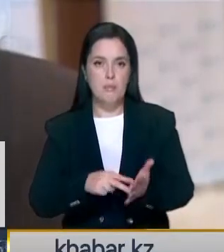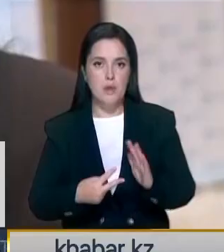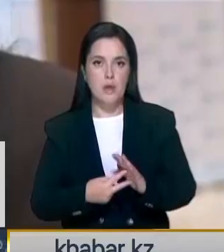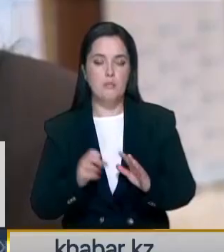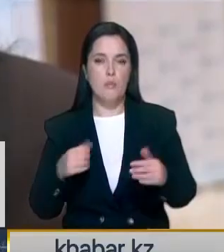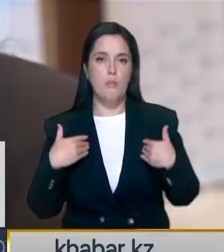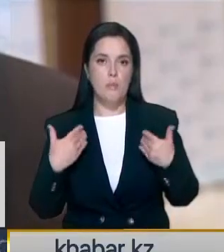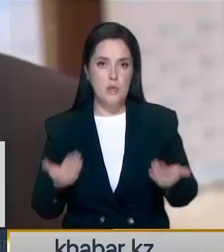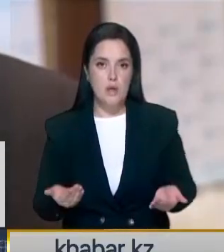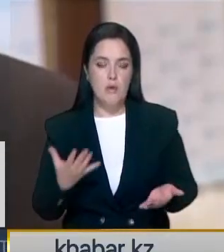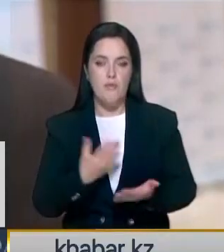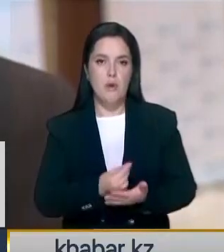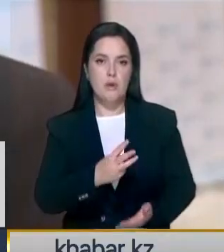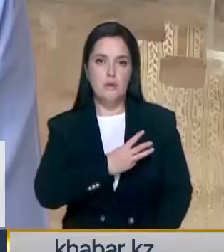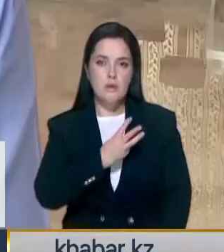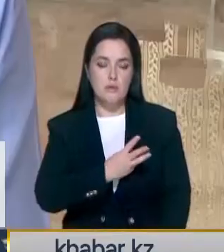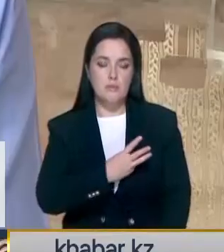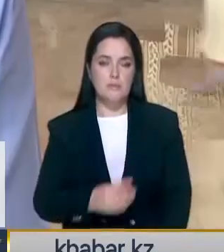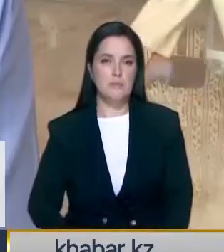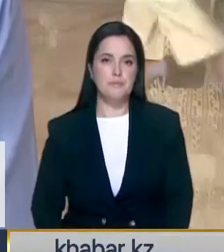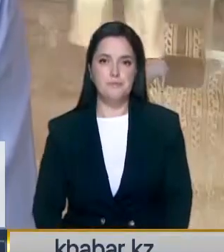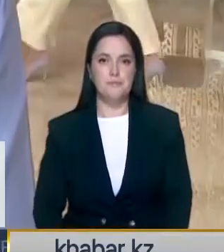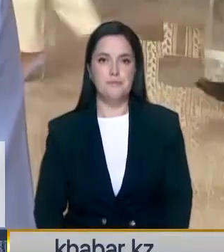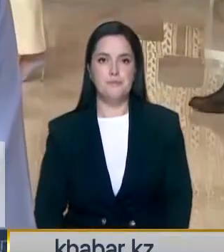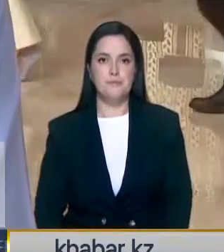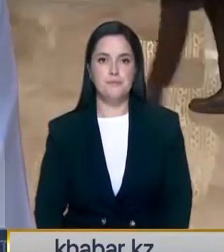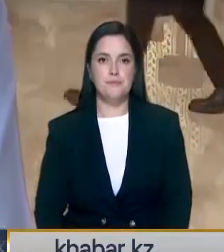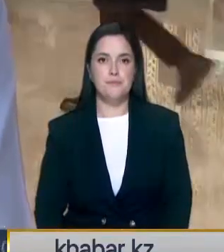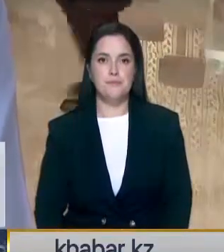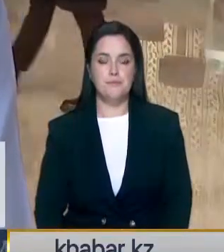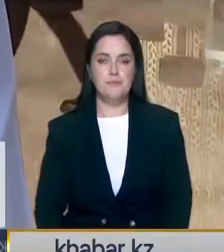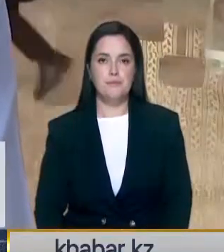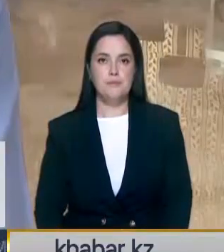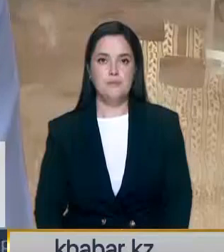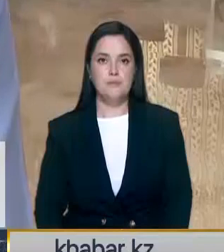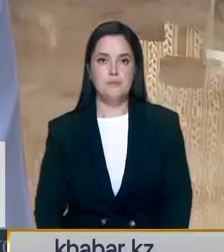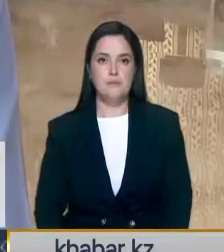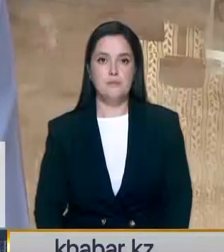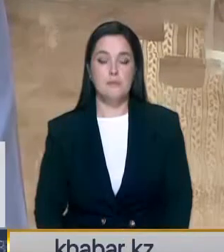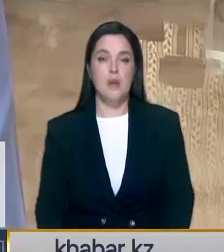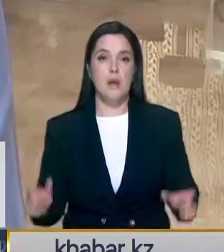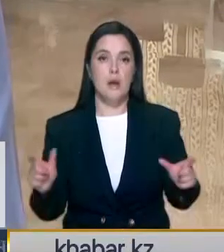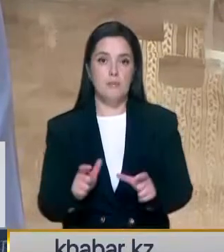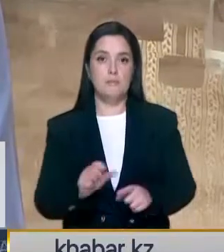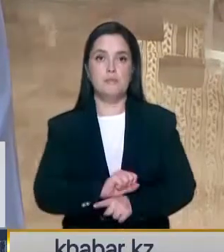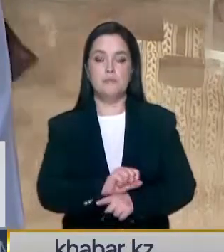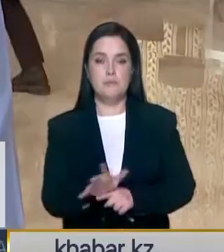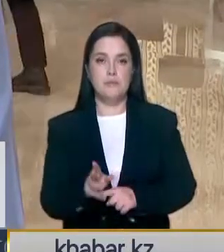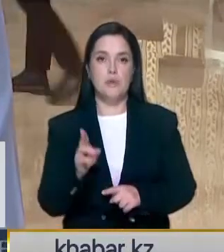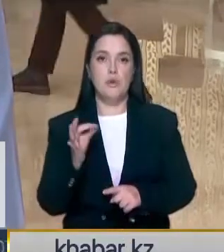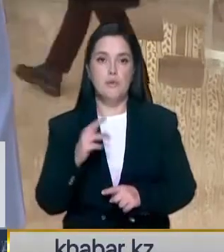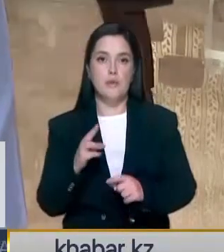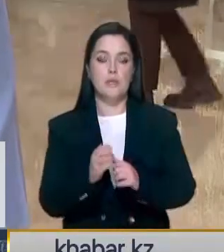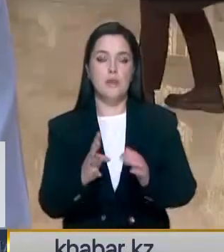предлагать свои инициативы на международной арене. Is playing a very important role. Начиная с пандемии COVID-19, конфликтов